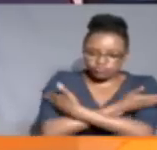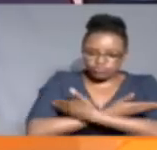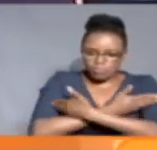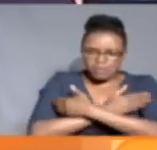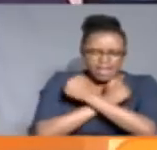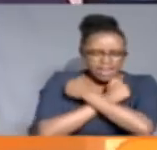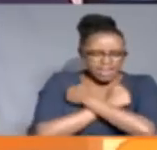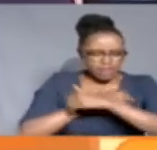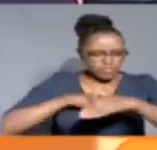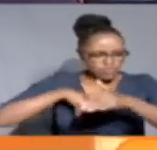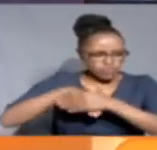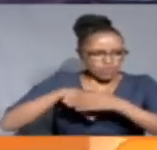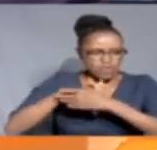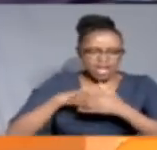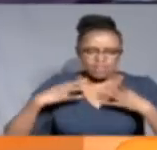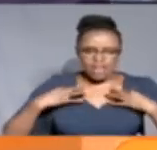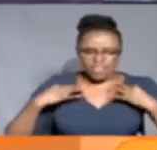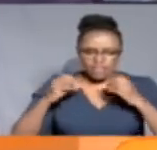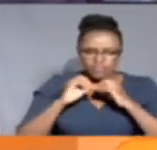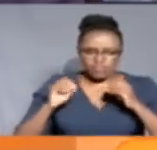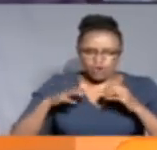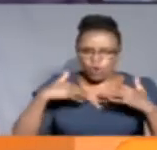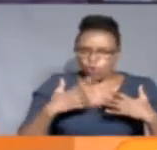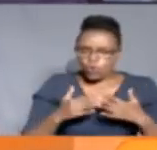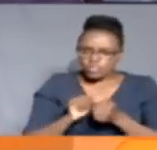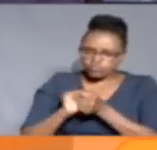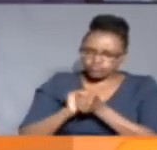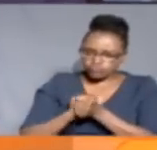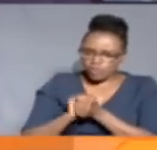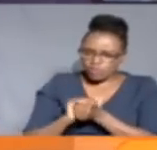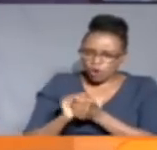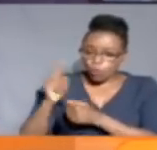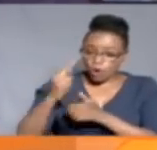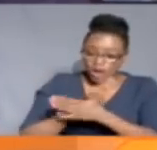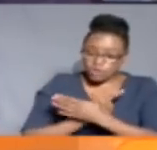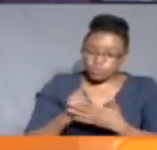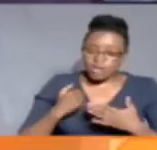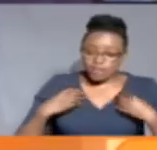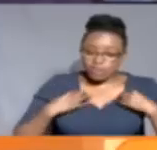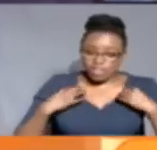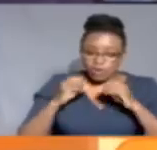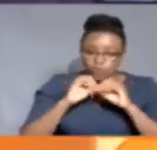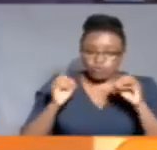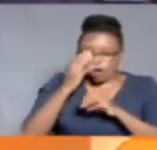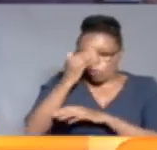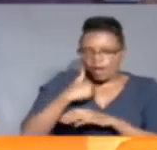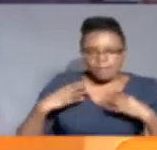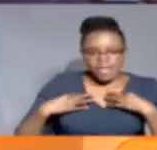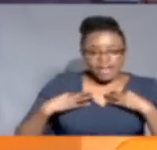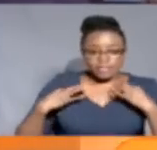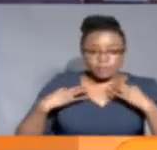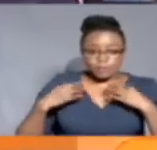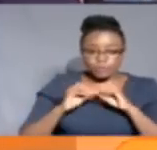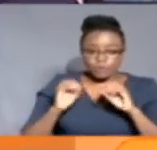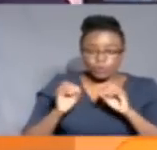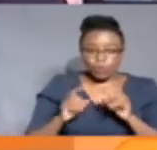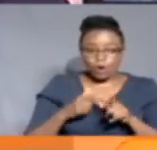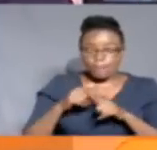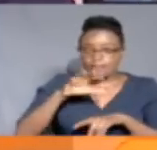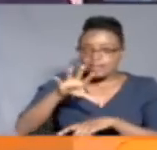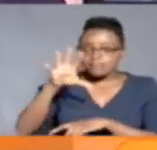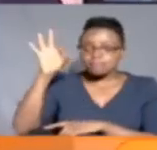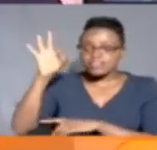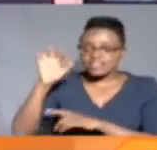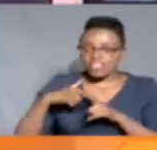na sikuwa na nguo nyingine. So nilikuwa napiga na nguo moja wiki mzima. Juu sikuwa na nguo mahali. So nikachukua